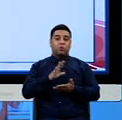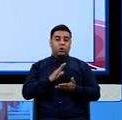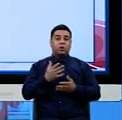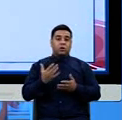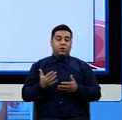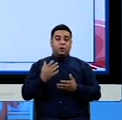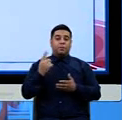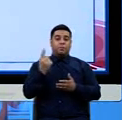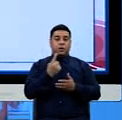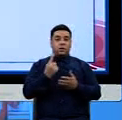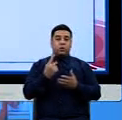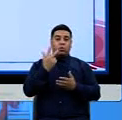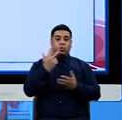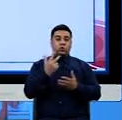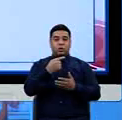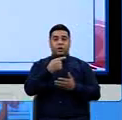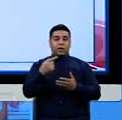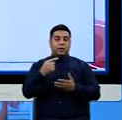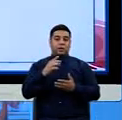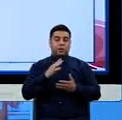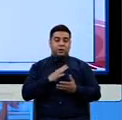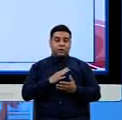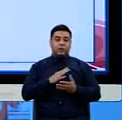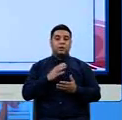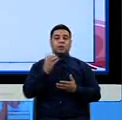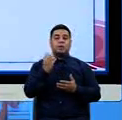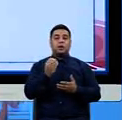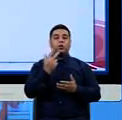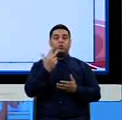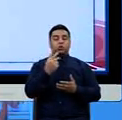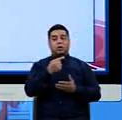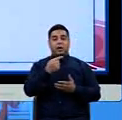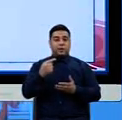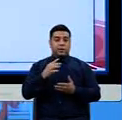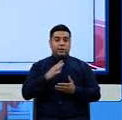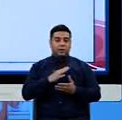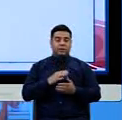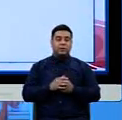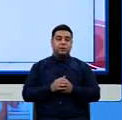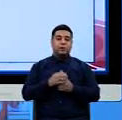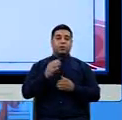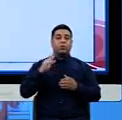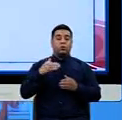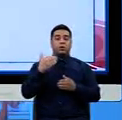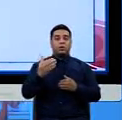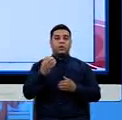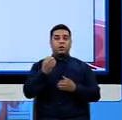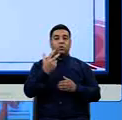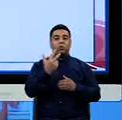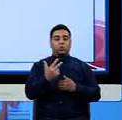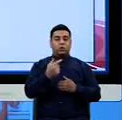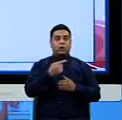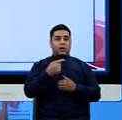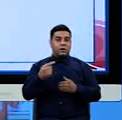edi. Avval 3 tasini ayirdik. Keyin yana 3 tasini ayirdik. Undan